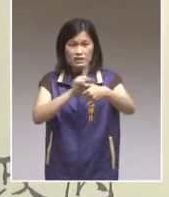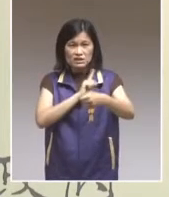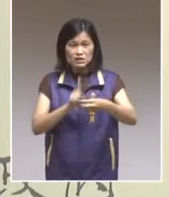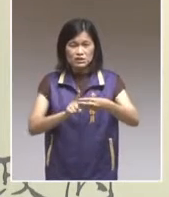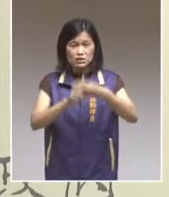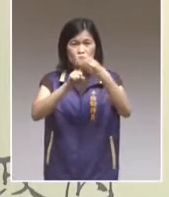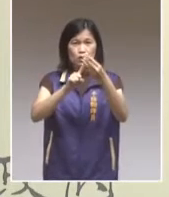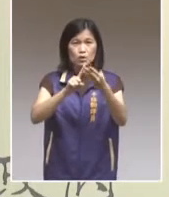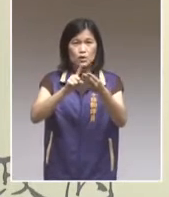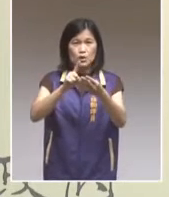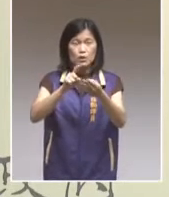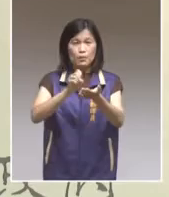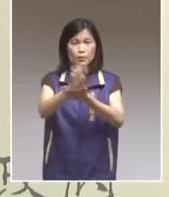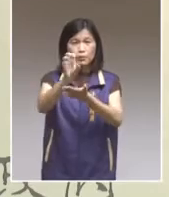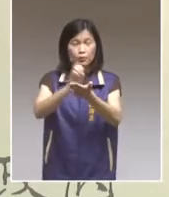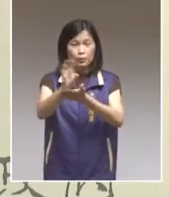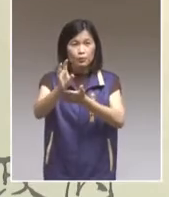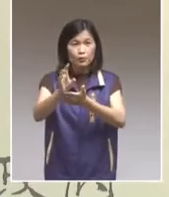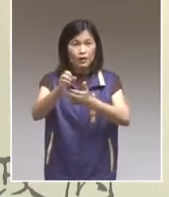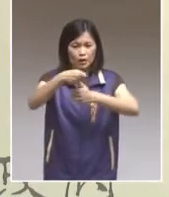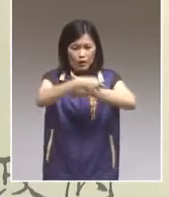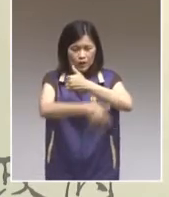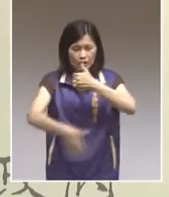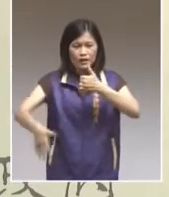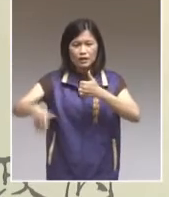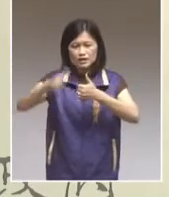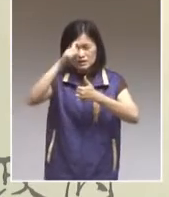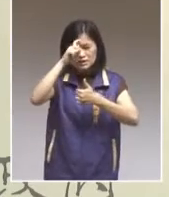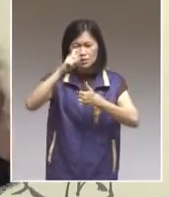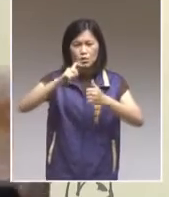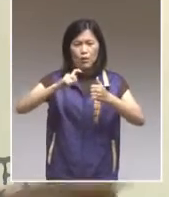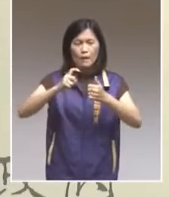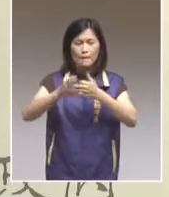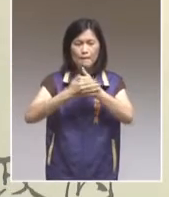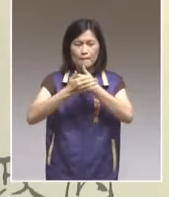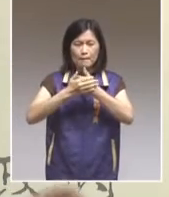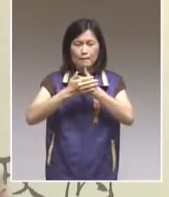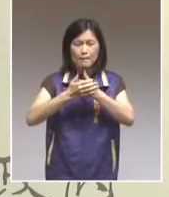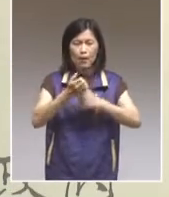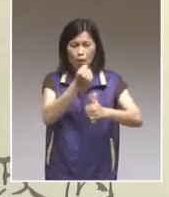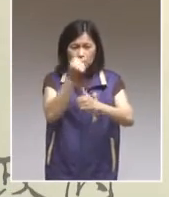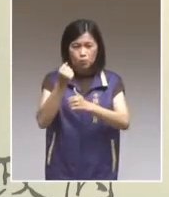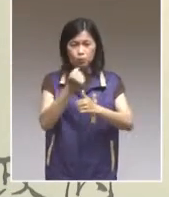系统，我们来尽速的赶上这样的一个扩散的速度。